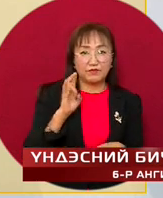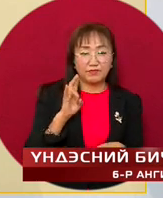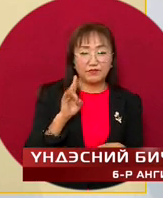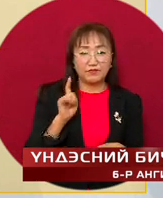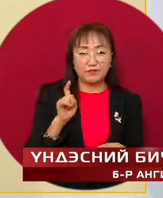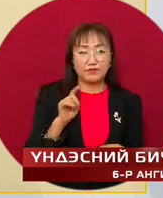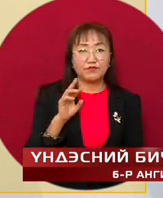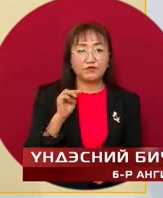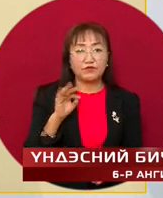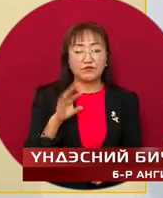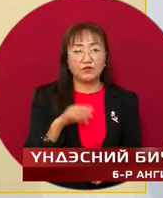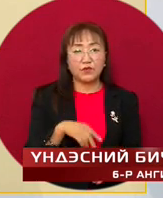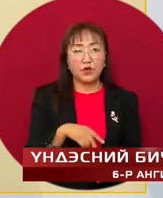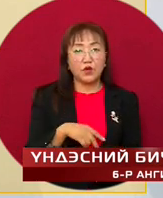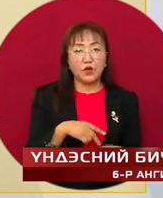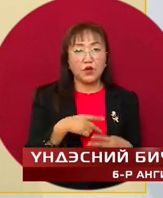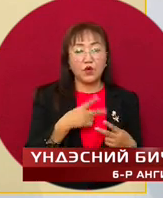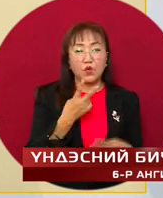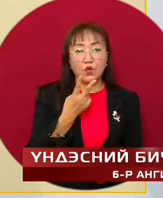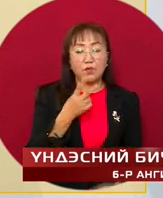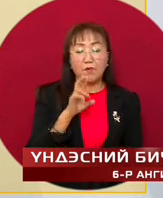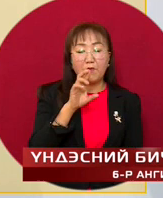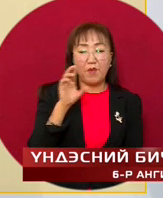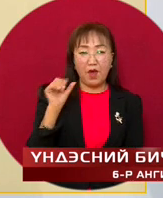За, дараагийн нөхцөл үйлдэхийн диалогын бар бэр.